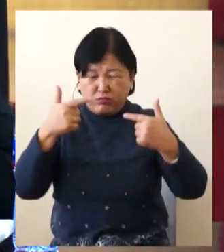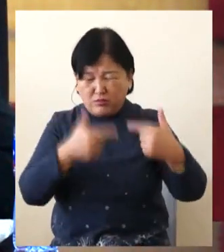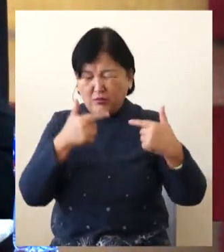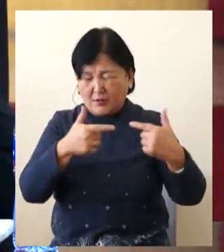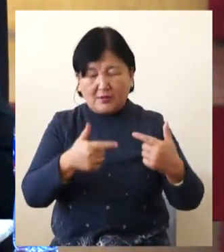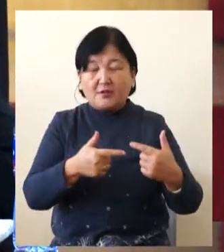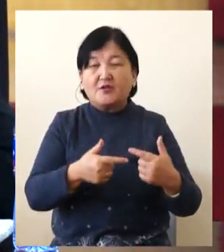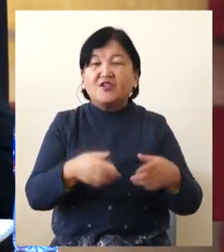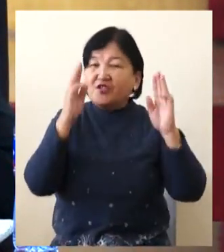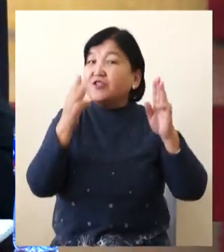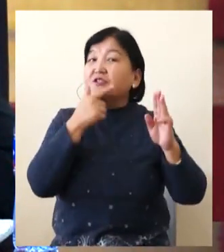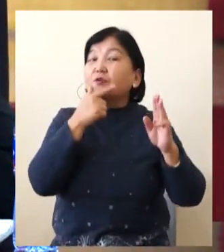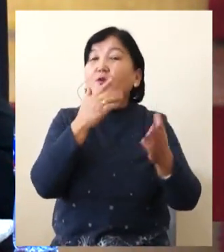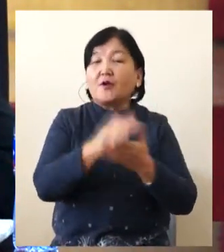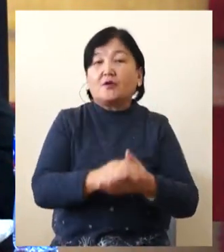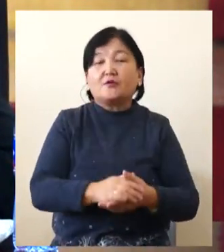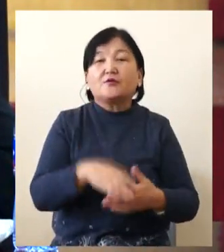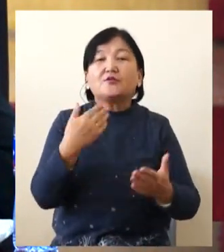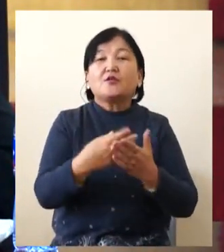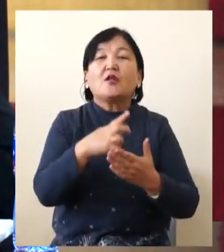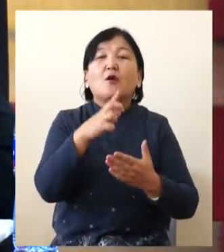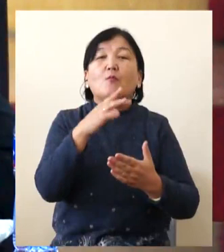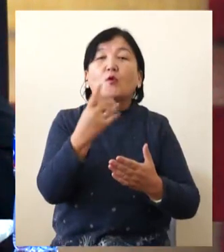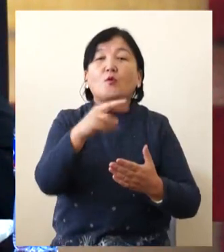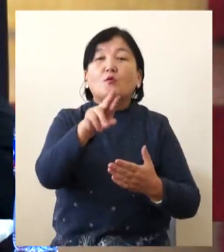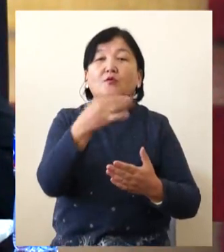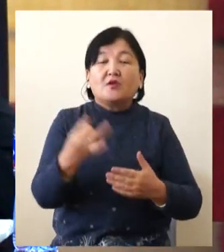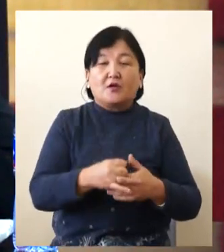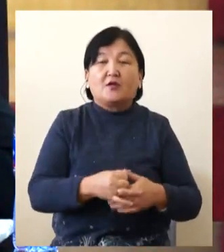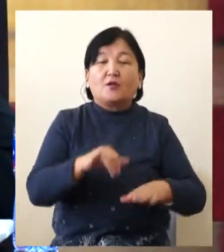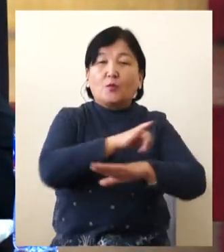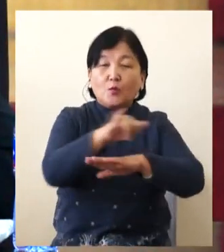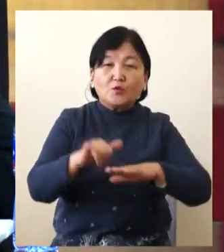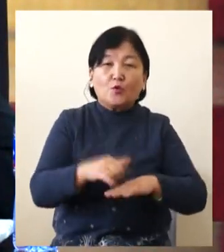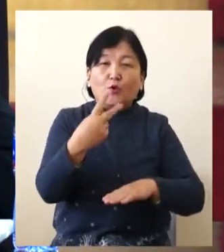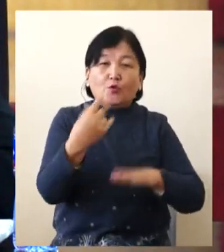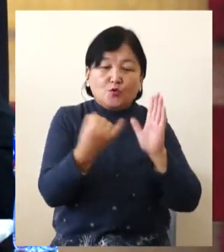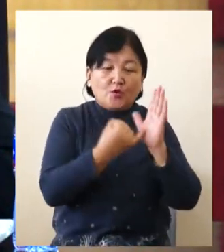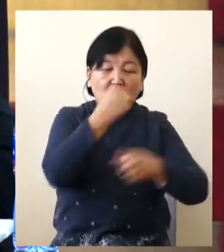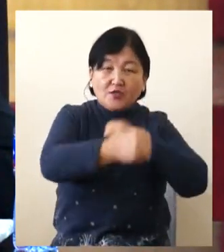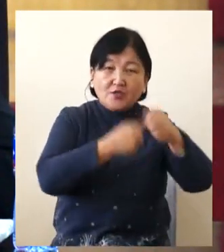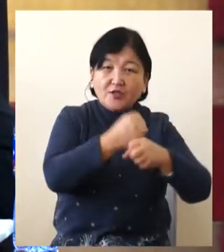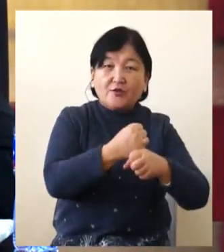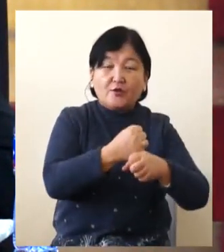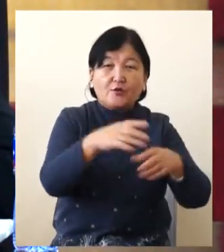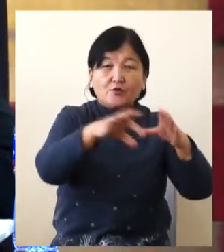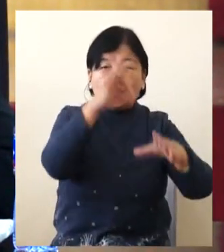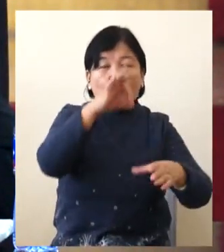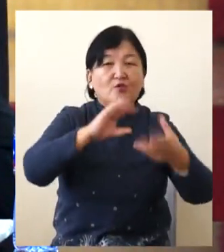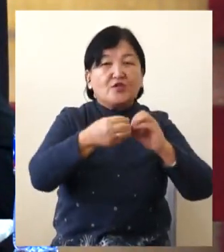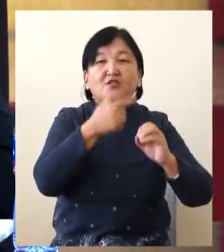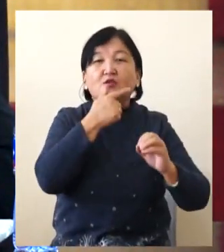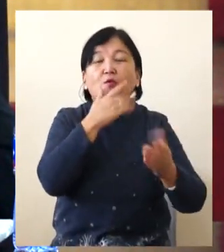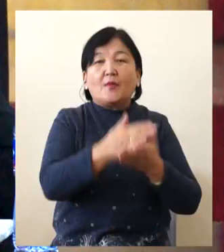орно нэг нөхө 26 жилийн турш сонгууль хийчихгүй байгаа хөө. Тэгэл ярьсан хүн алга болчихдог,